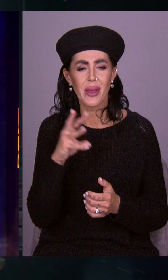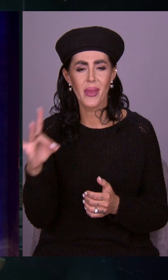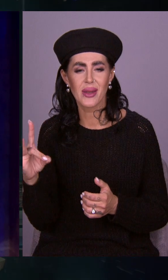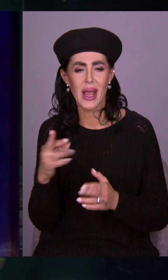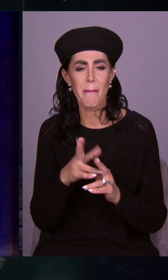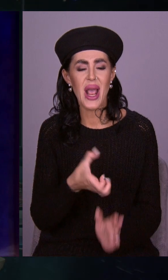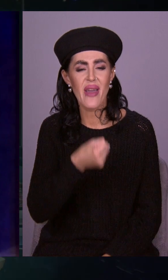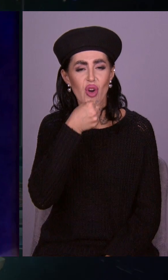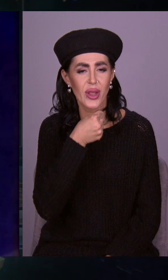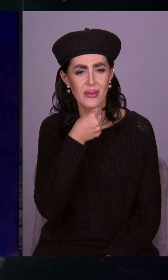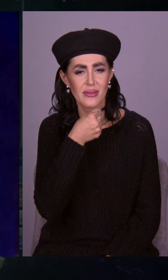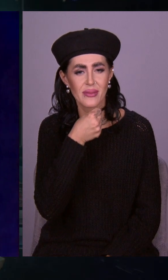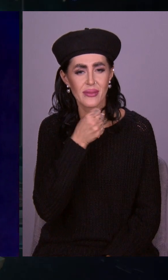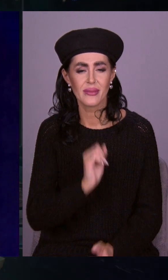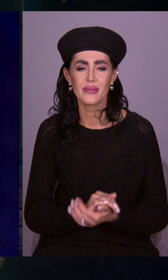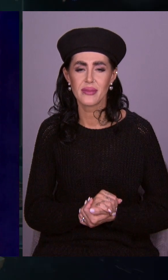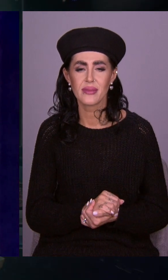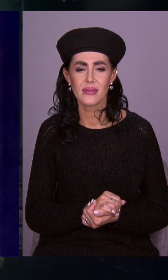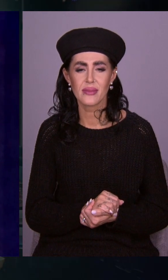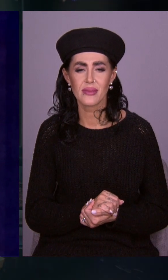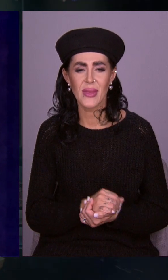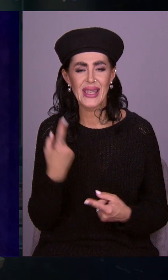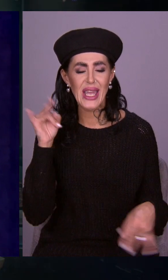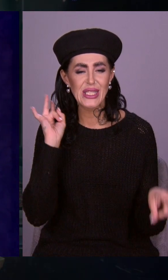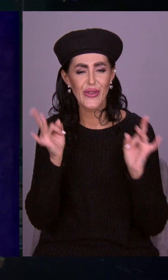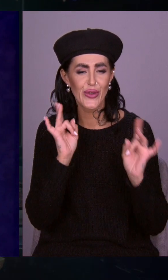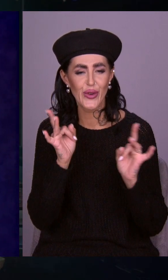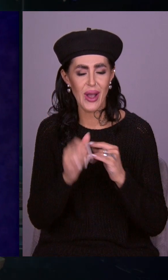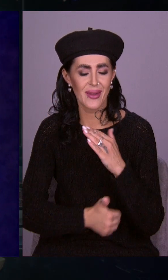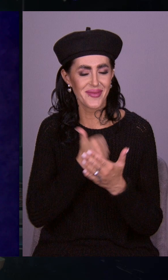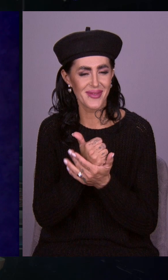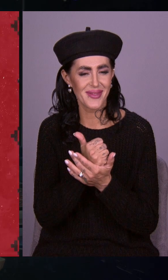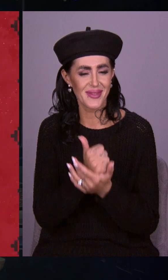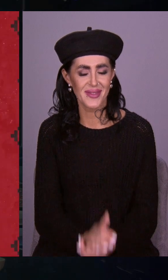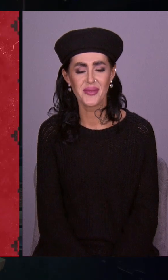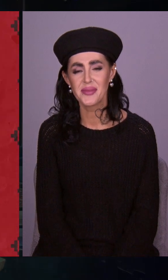ASMR-мікрофон. Наша рубрика «Філіжанка звуку».